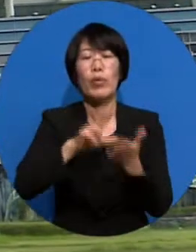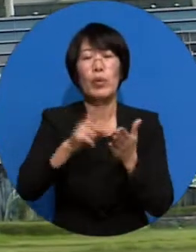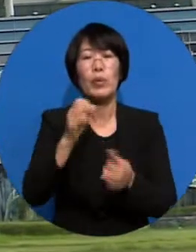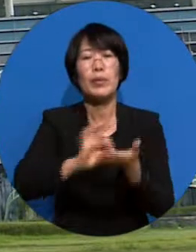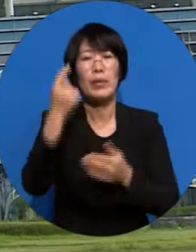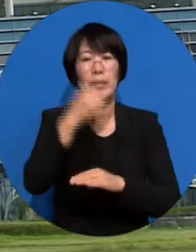예정입니다